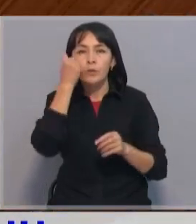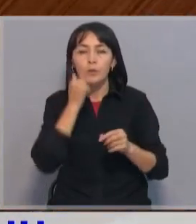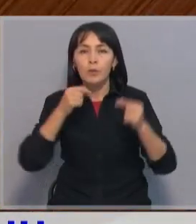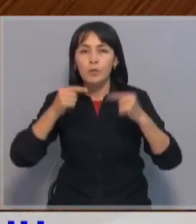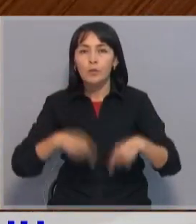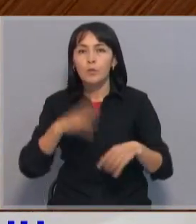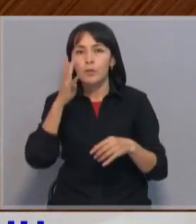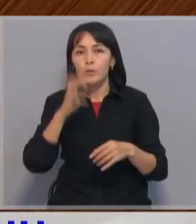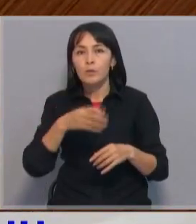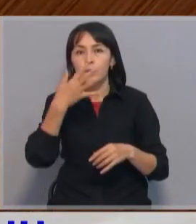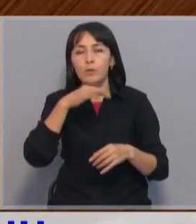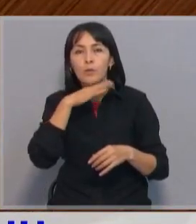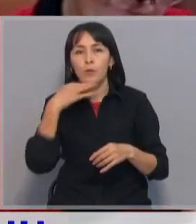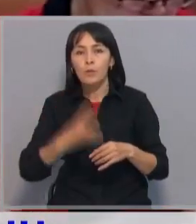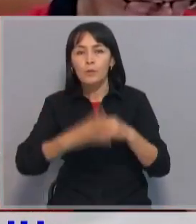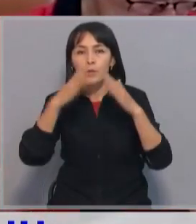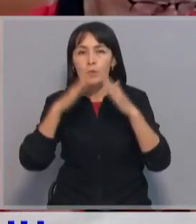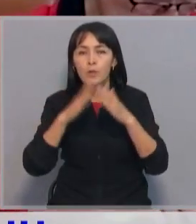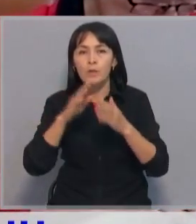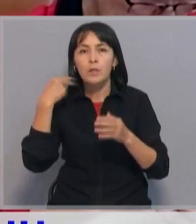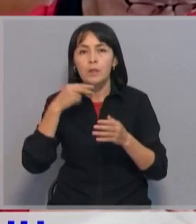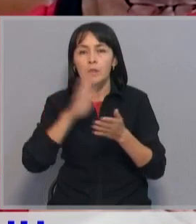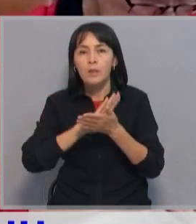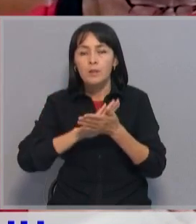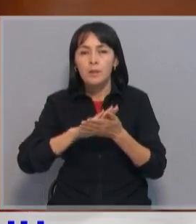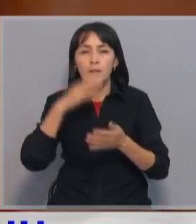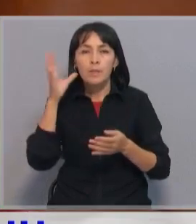төмендеп, 450-ден астам көпқабатты тұрғын үй сапалы және тұрақты